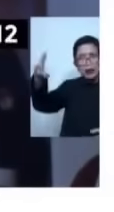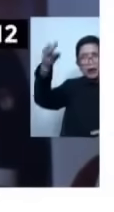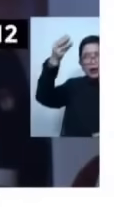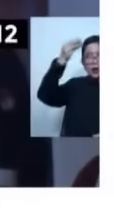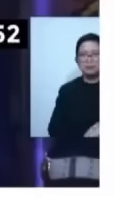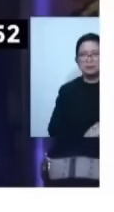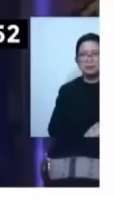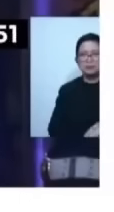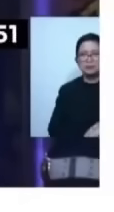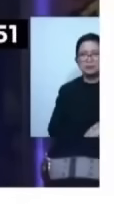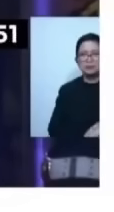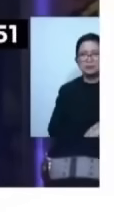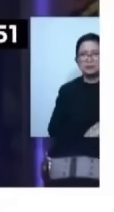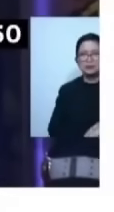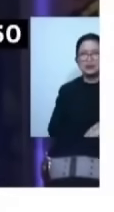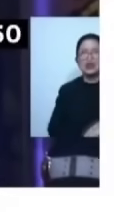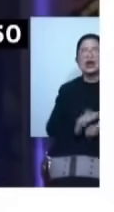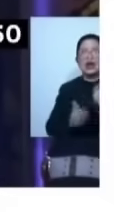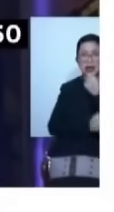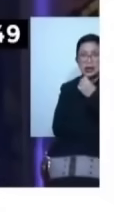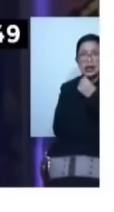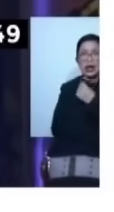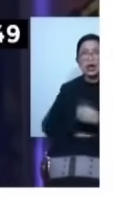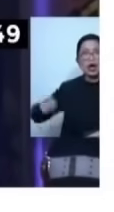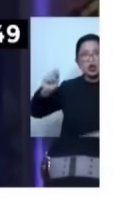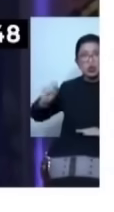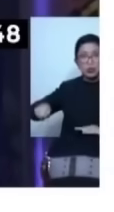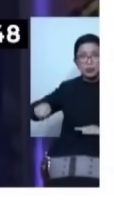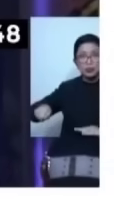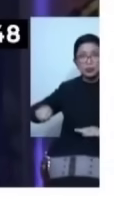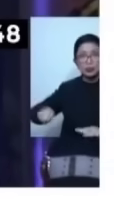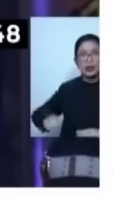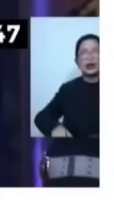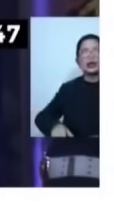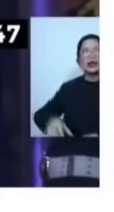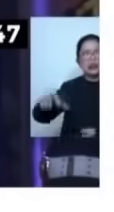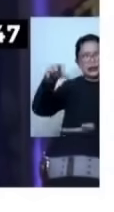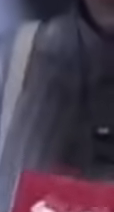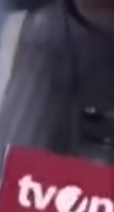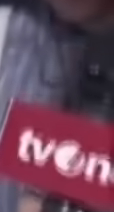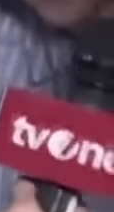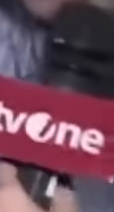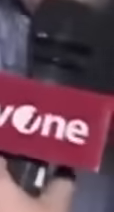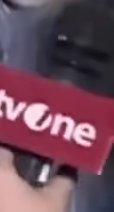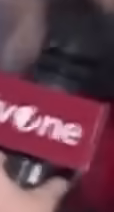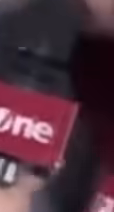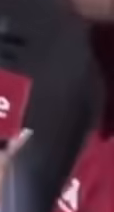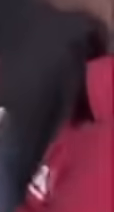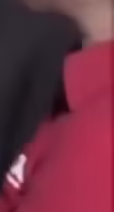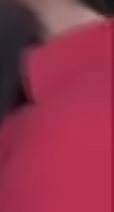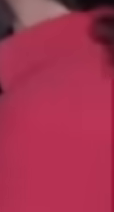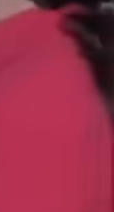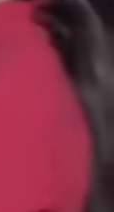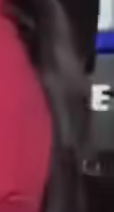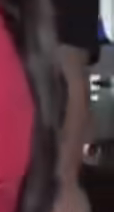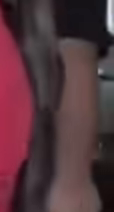ya kita maunya memang fokus untuk mendalami gagasannya masing-masing Oke thank you mbak Sara dan teman-teman sukses untuk nanti